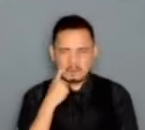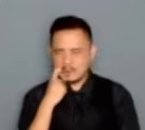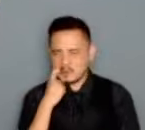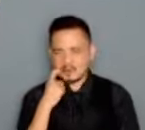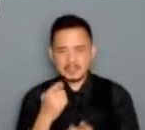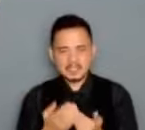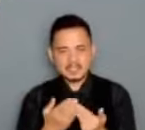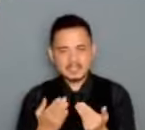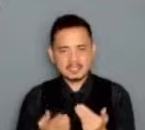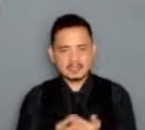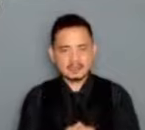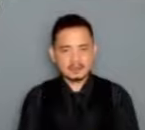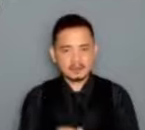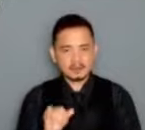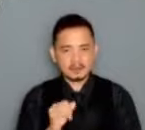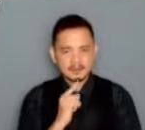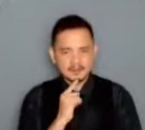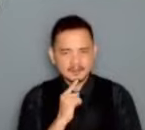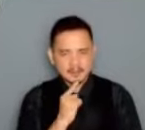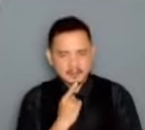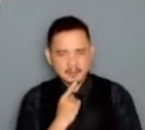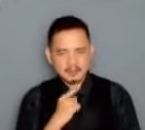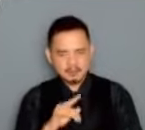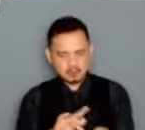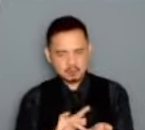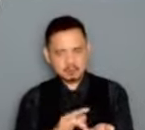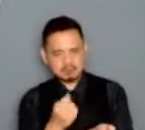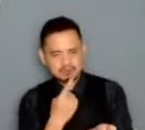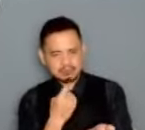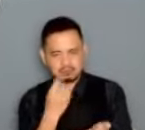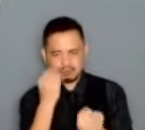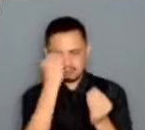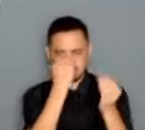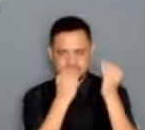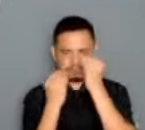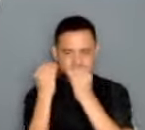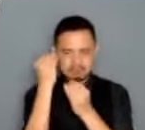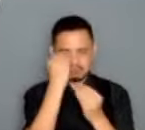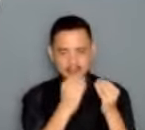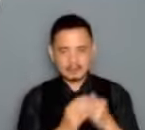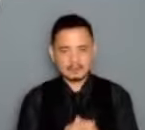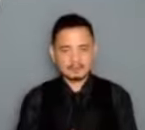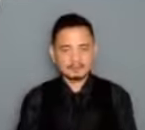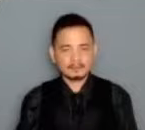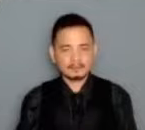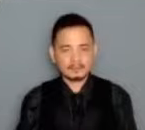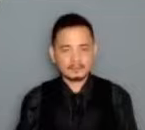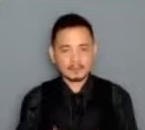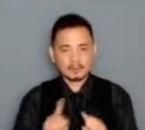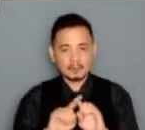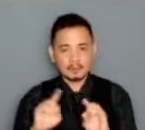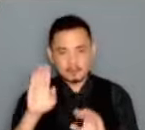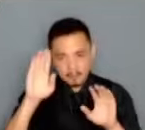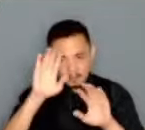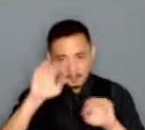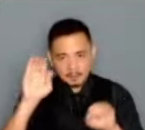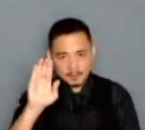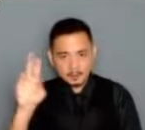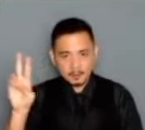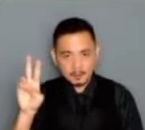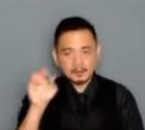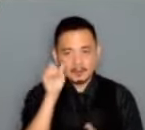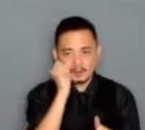a very serious side effects. Pero di raw nito na bago ang ugnayan ng Pangulo at ni VP Sara. Nagpapasalamat